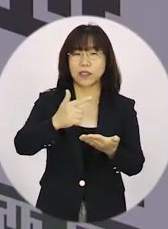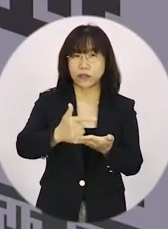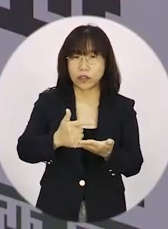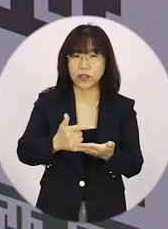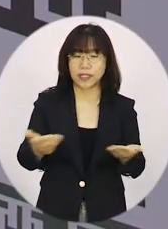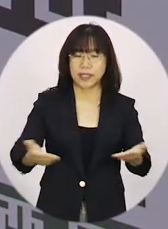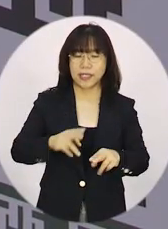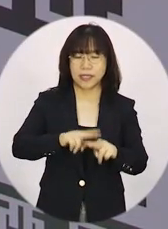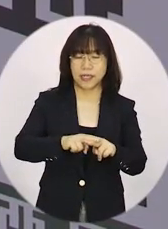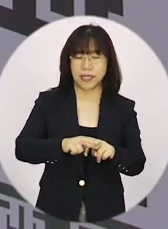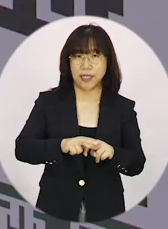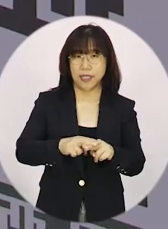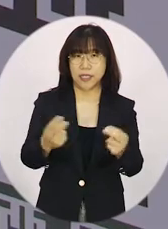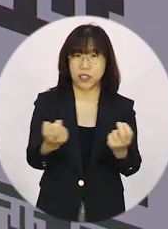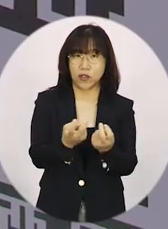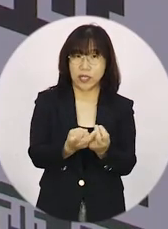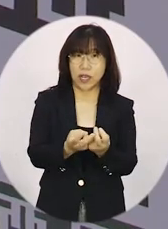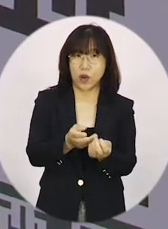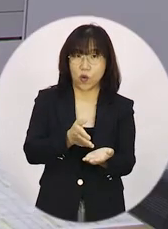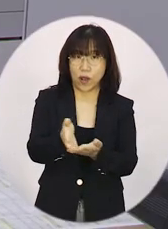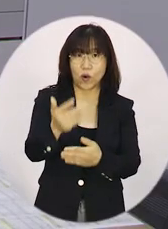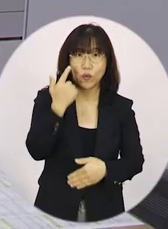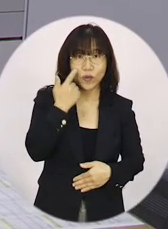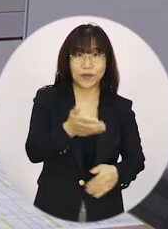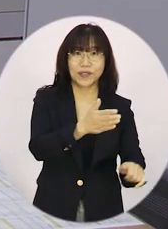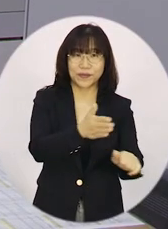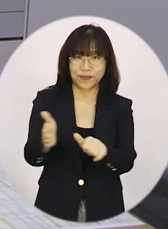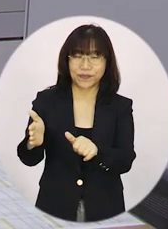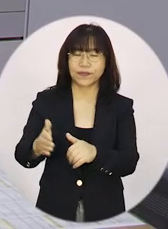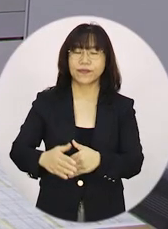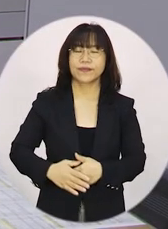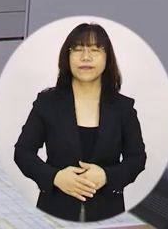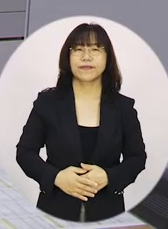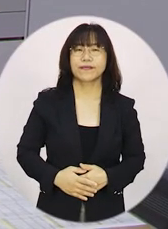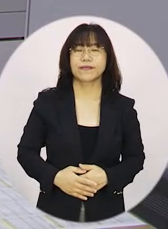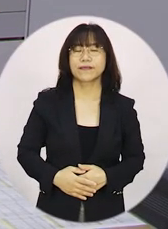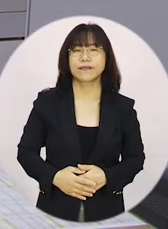확인하거나 강서구청 일자리 정책과 로 문의하면 됩니다